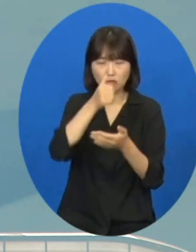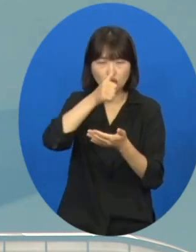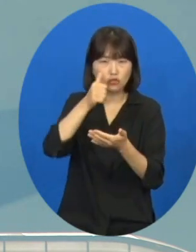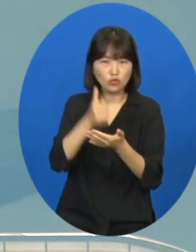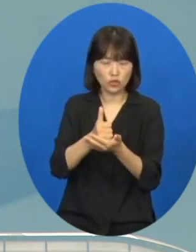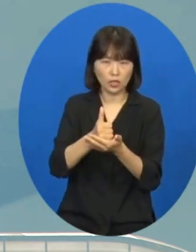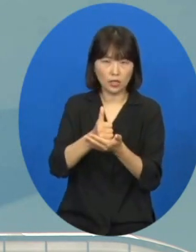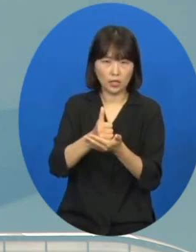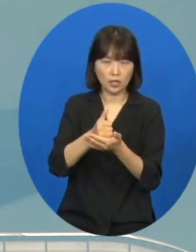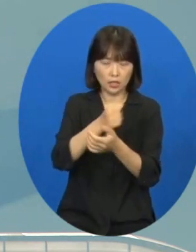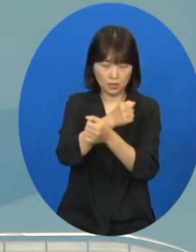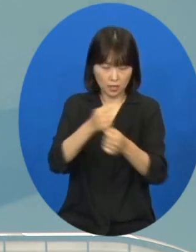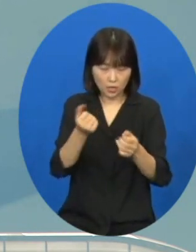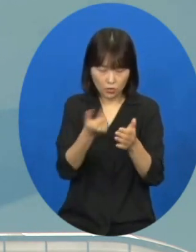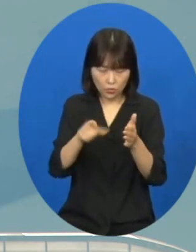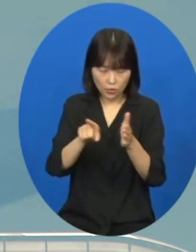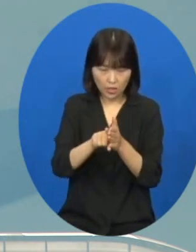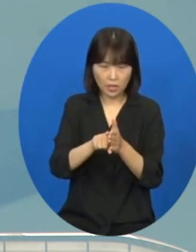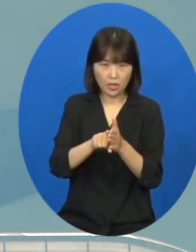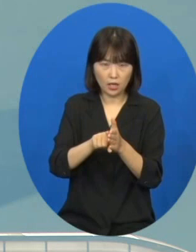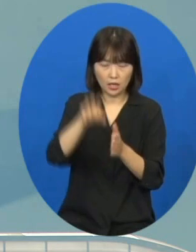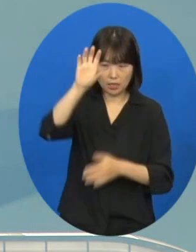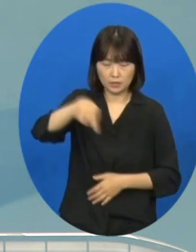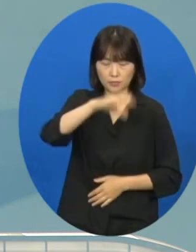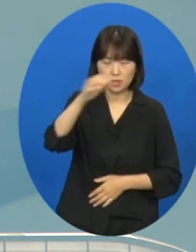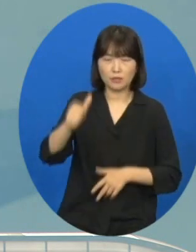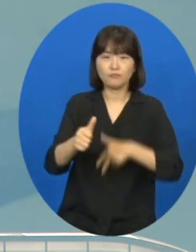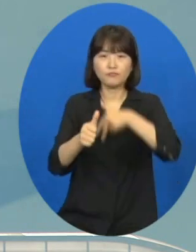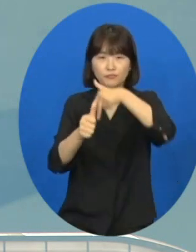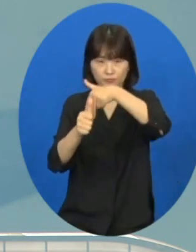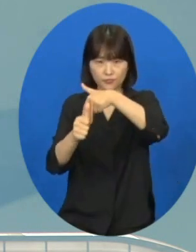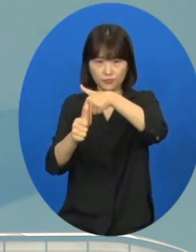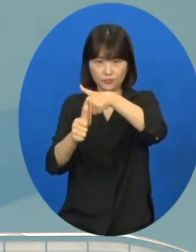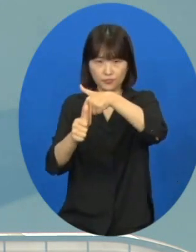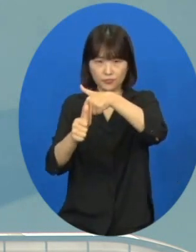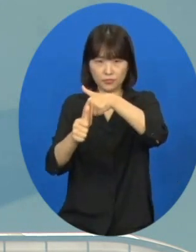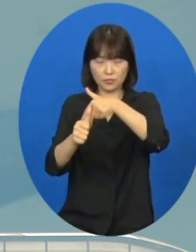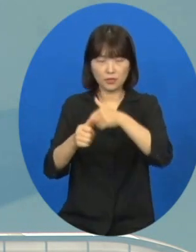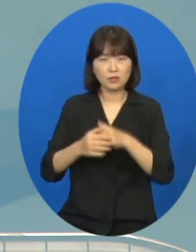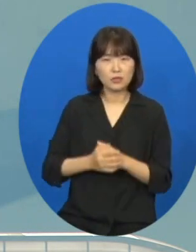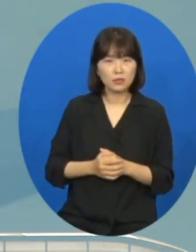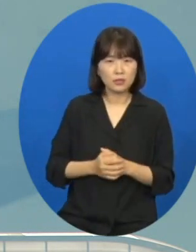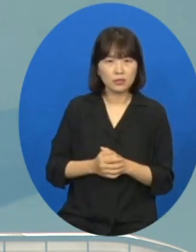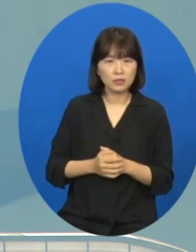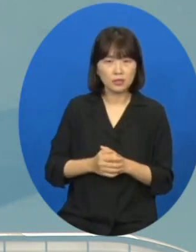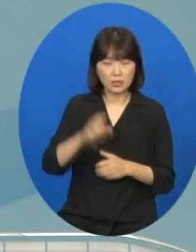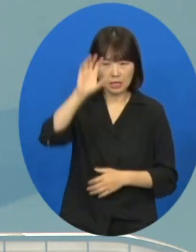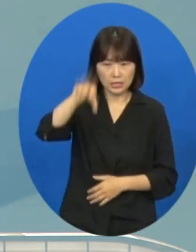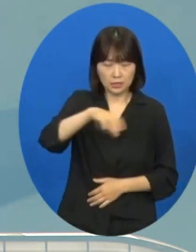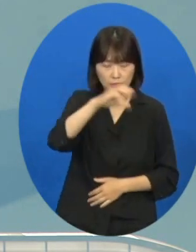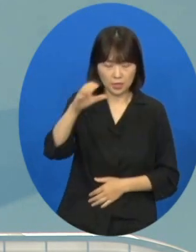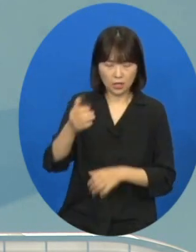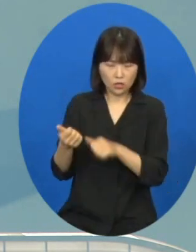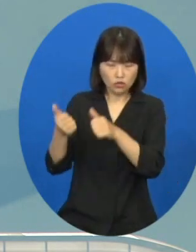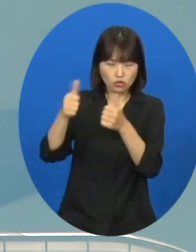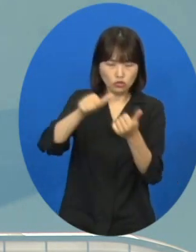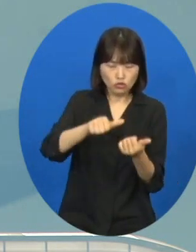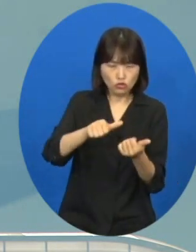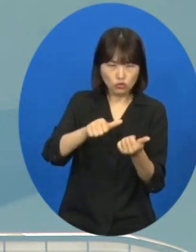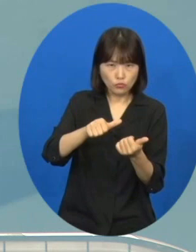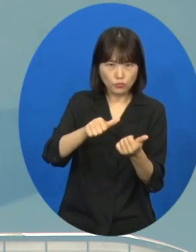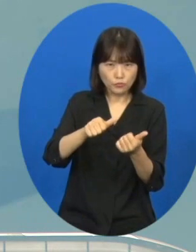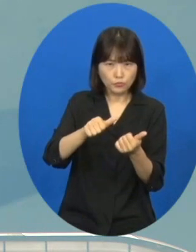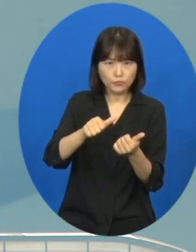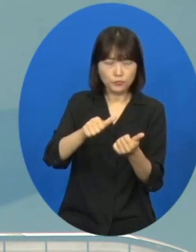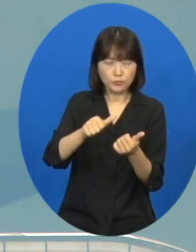십자가에 죽으시게 됩니다. 그 예수님이 그와 같이 그렇게 끔찍한 정말 십자가의 죽음을 당하는 그